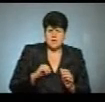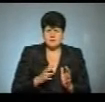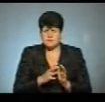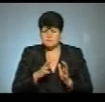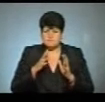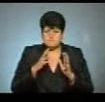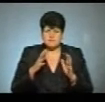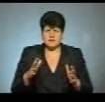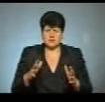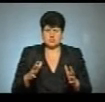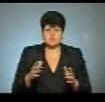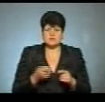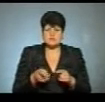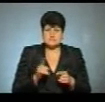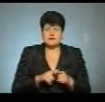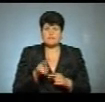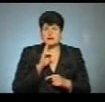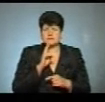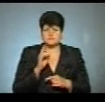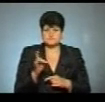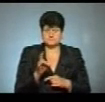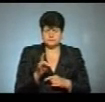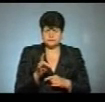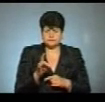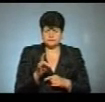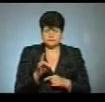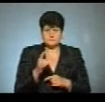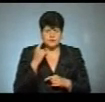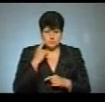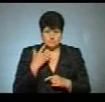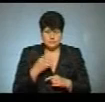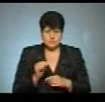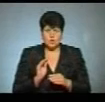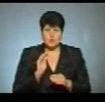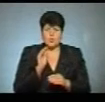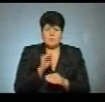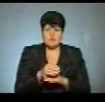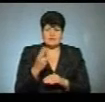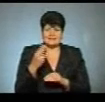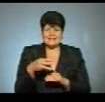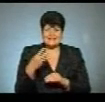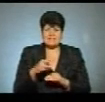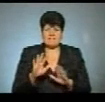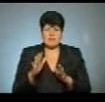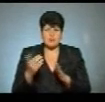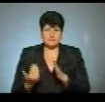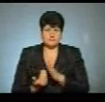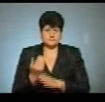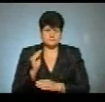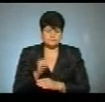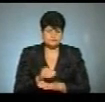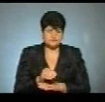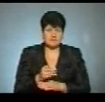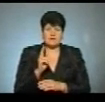велика і значна – це по Кременцю, як ви чули, додавалося 30 випадків.